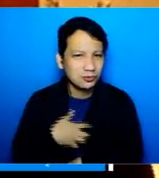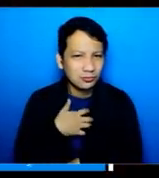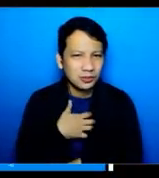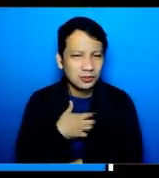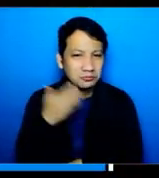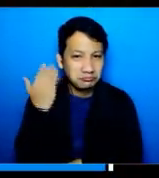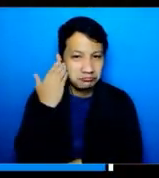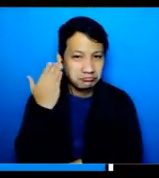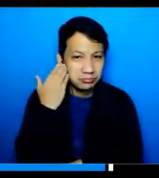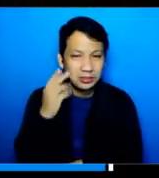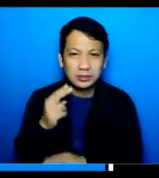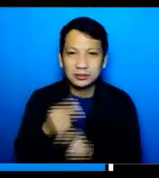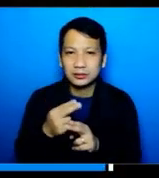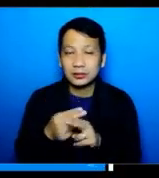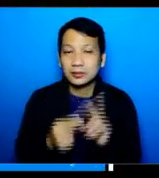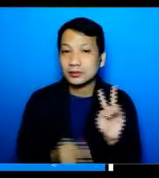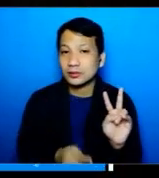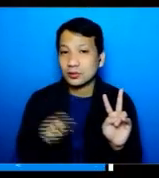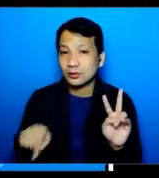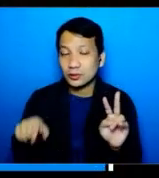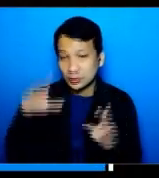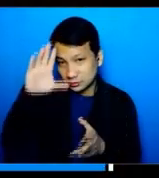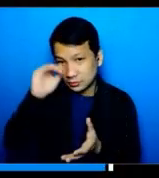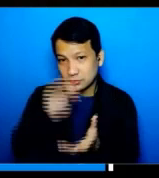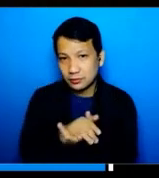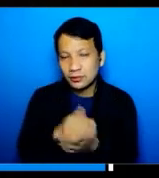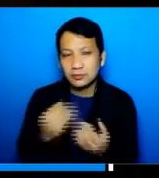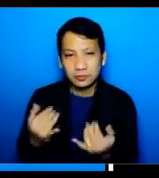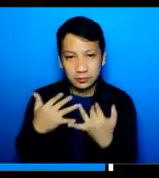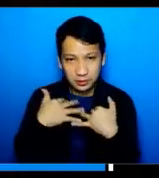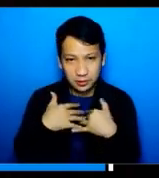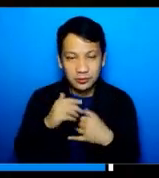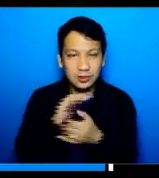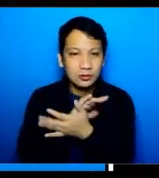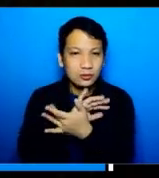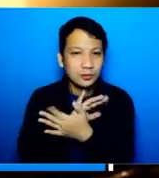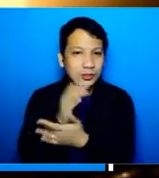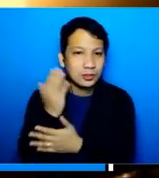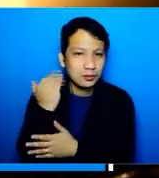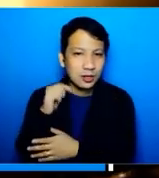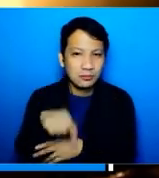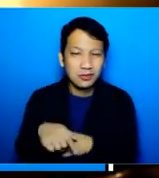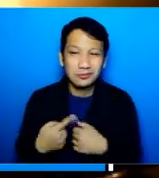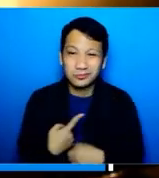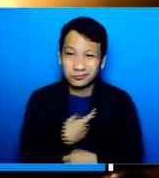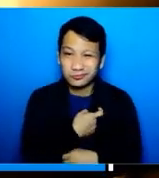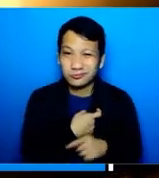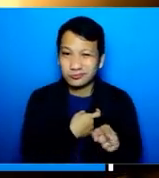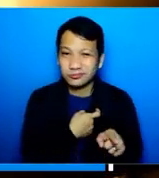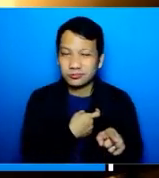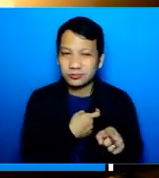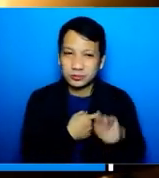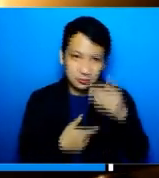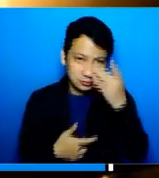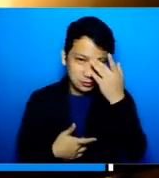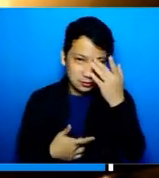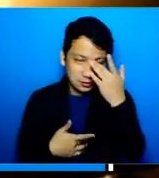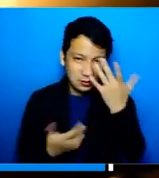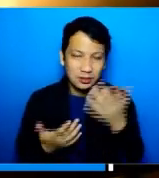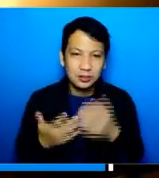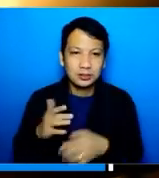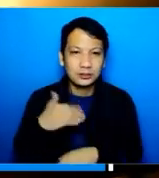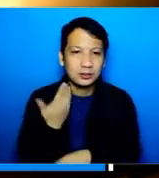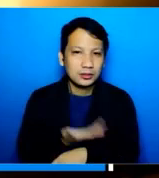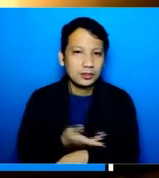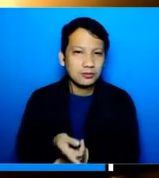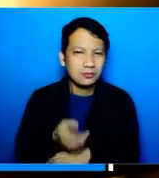pangalan. Dalawa raw sila ng mister niya na tinamaan noon ng COVID-19. Ang masaklap, may leukemia pa ang kanyang asawa.